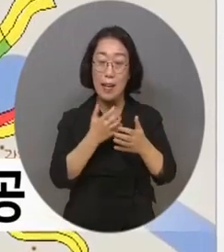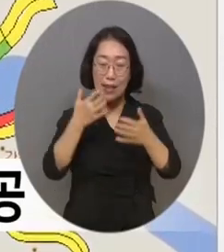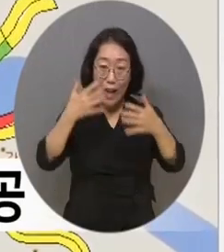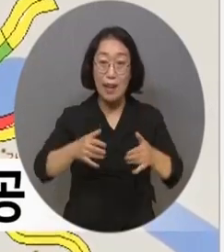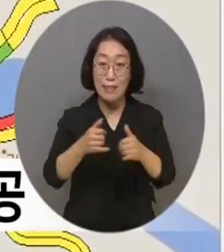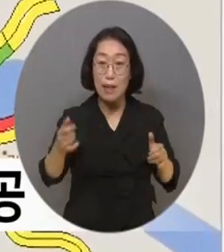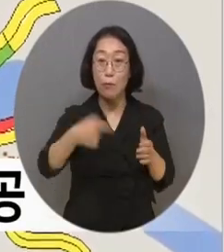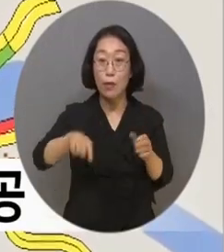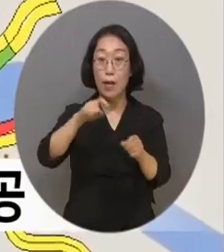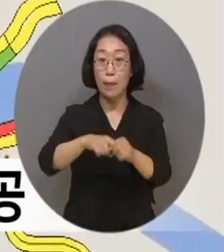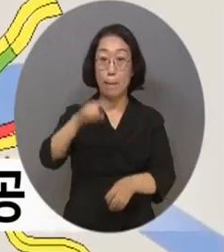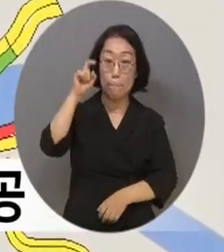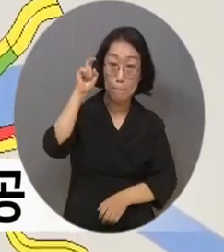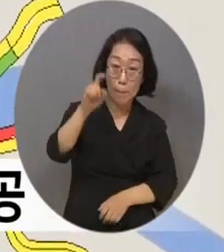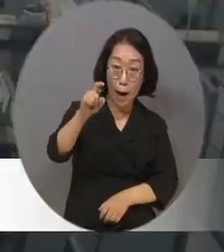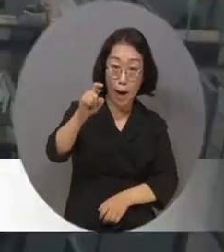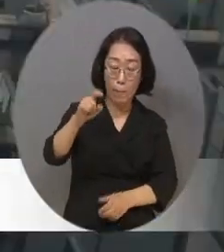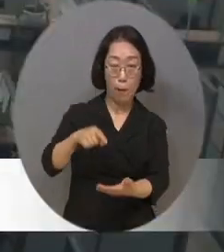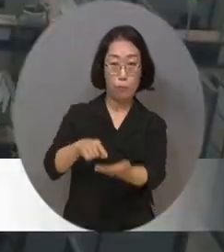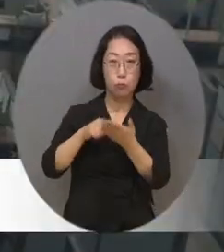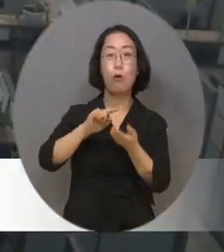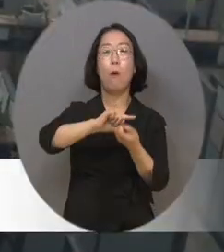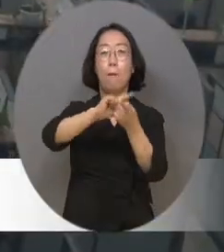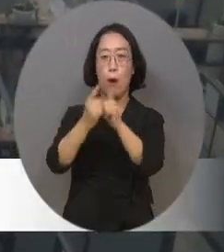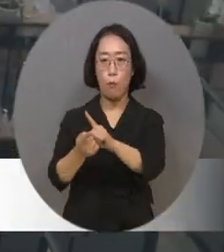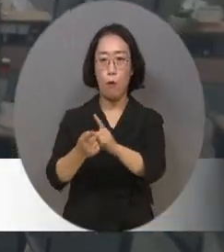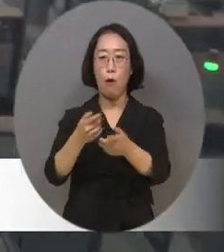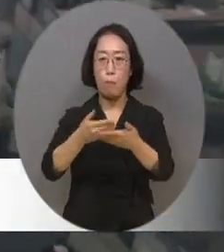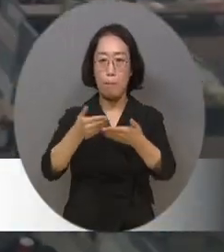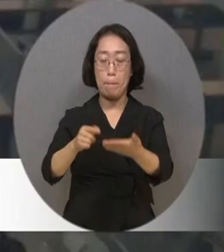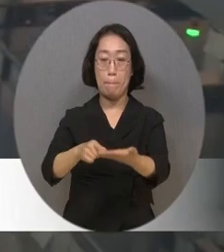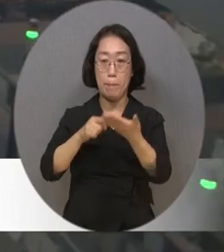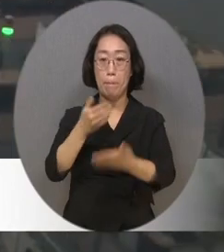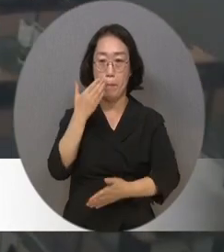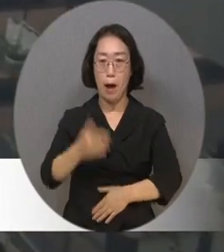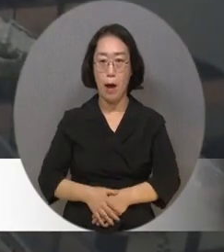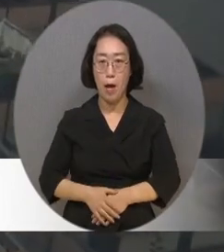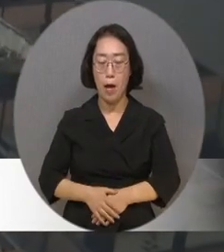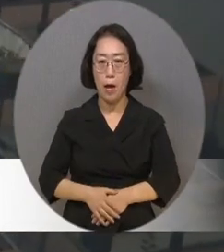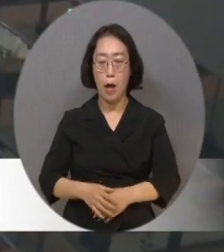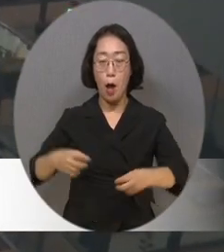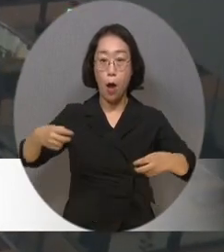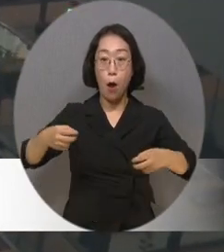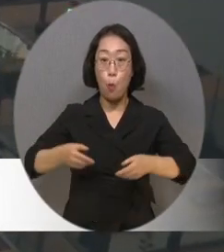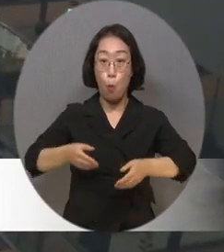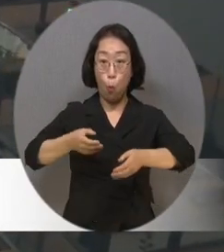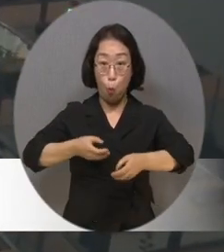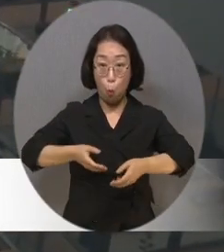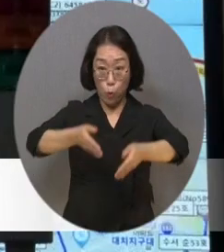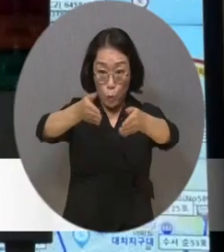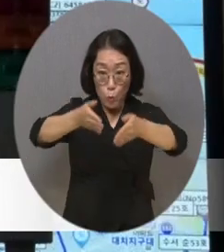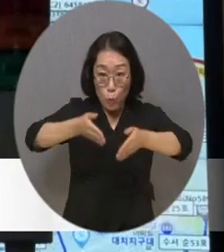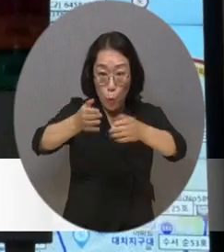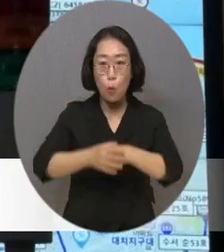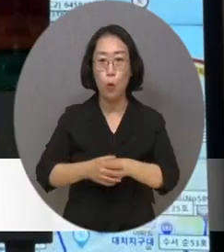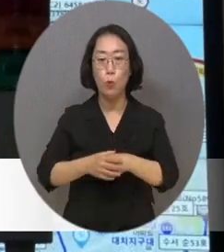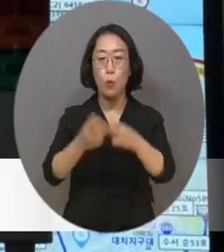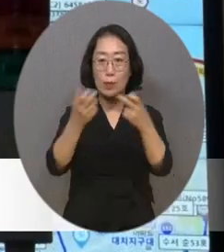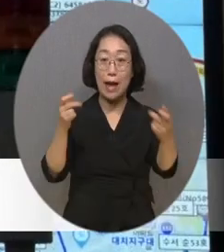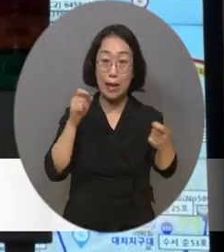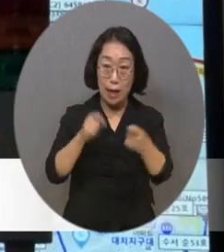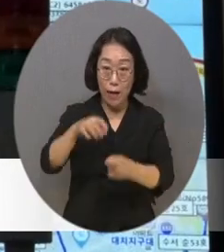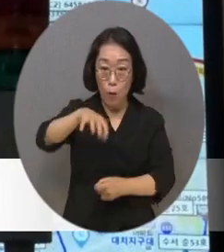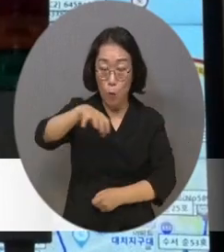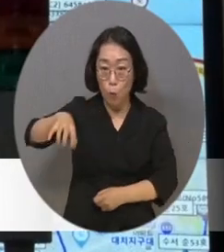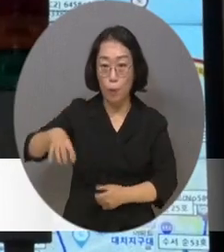클릭해 이용할 수 있도록 했습니다이를 통해 도시 고속도로 남산권 수도권 정체예보지도 등